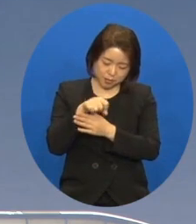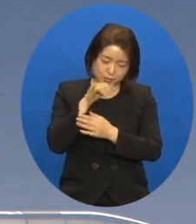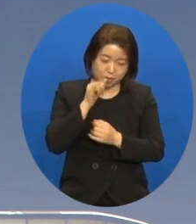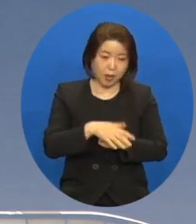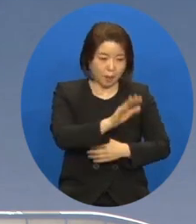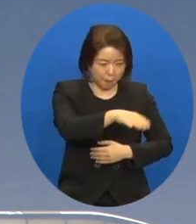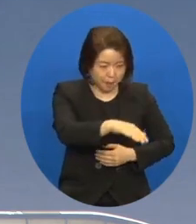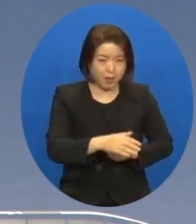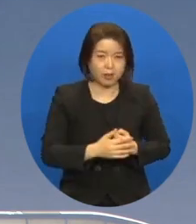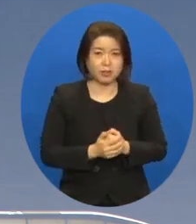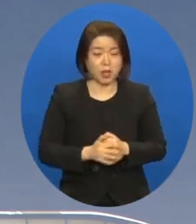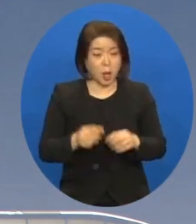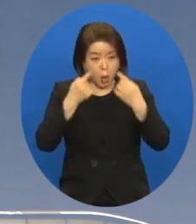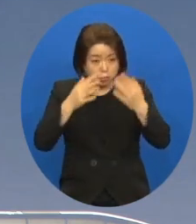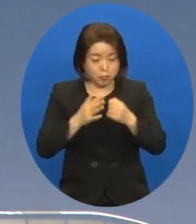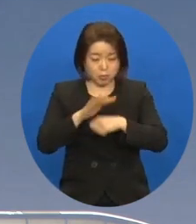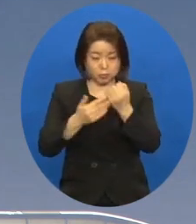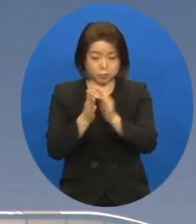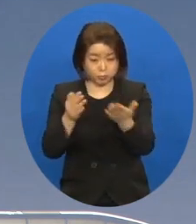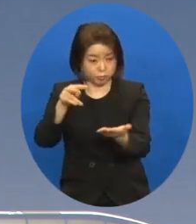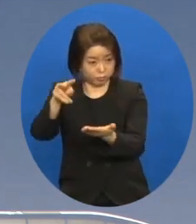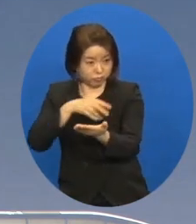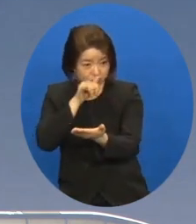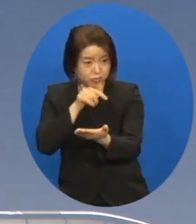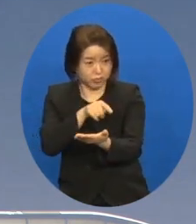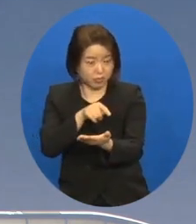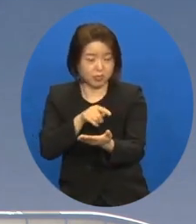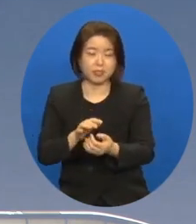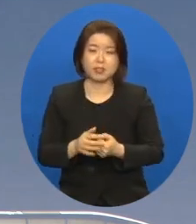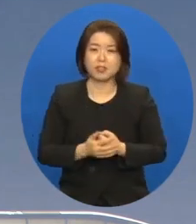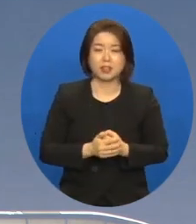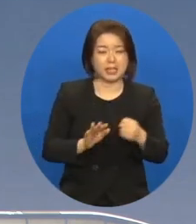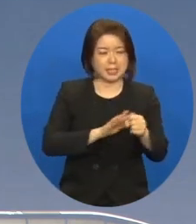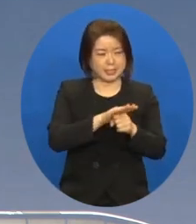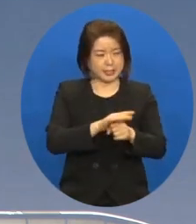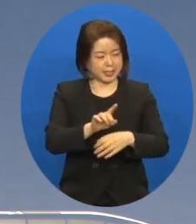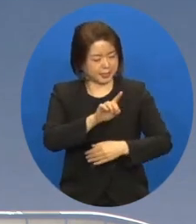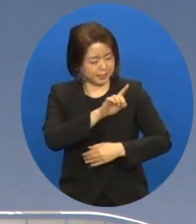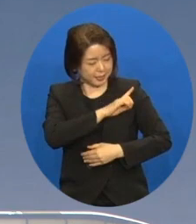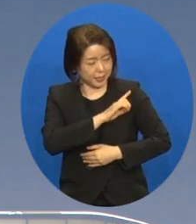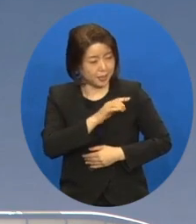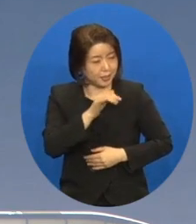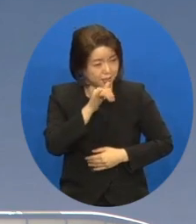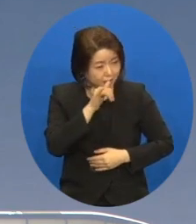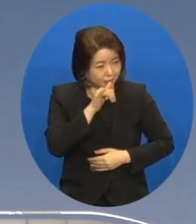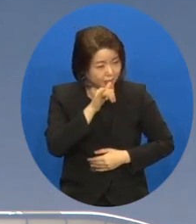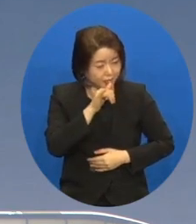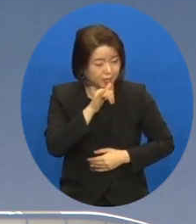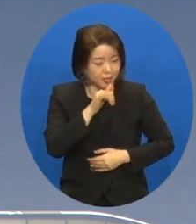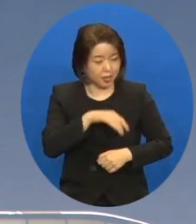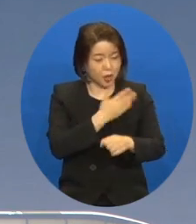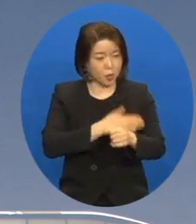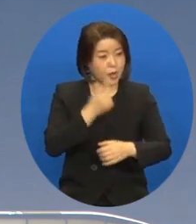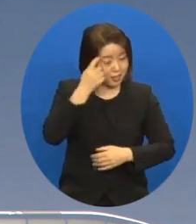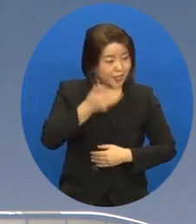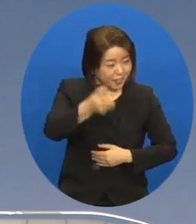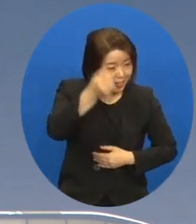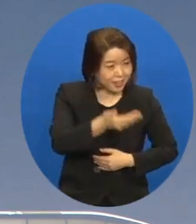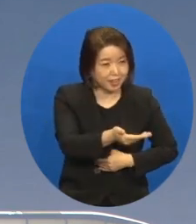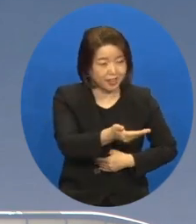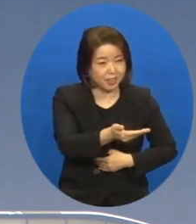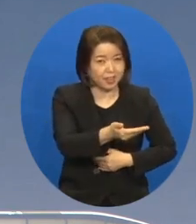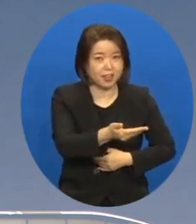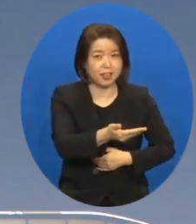권사님, 분명히 성경에 읽으셨잖아요. 사랑이 제일이지. 권사님 그렇게 생각하시지요?